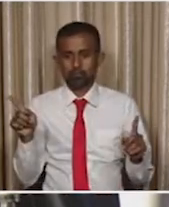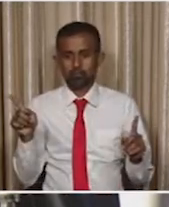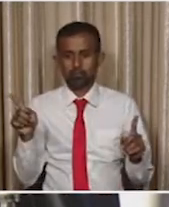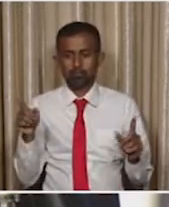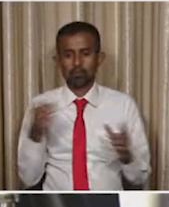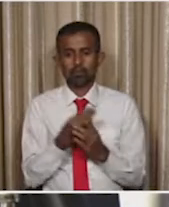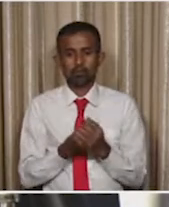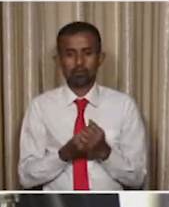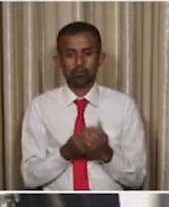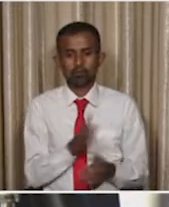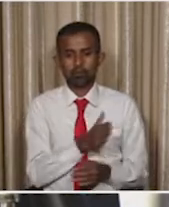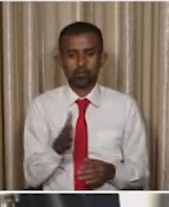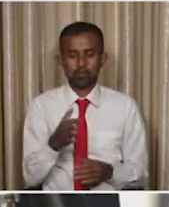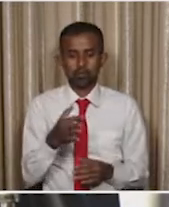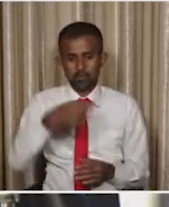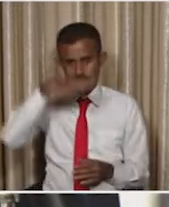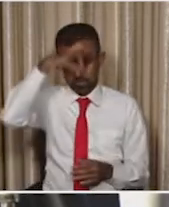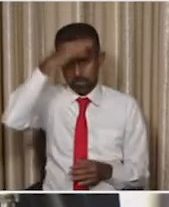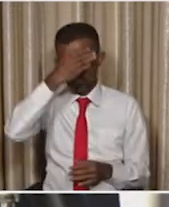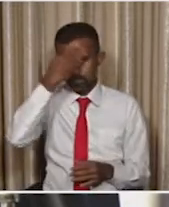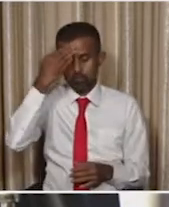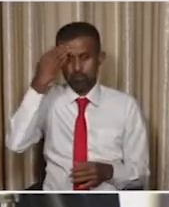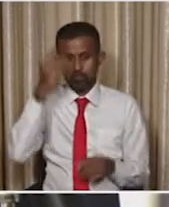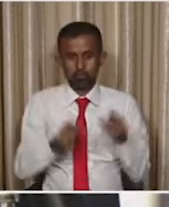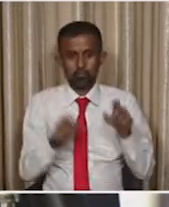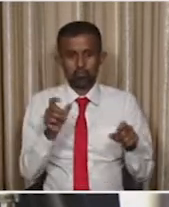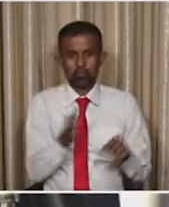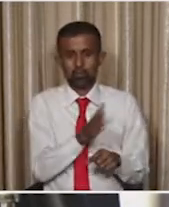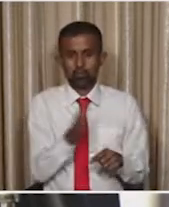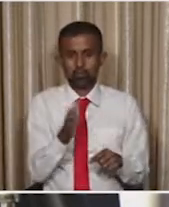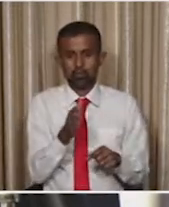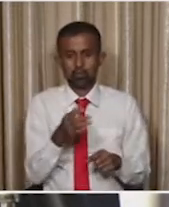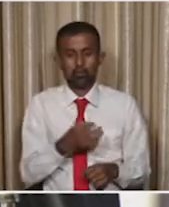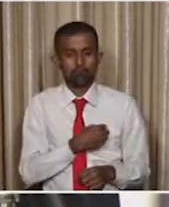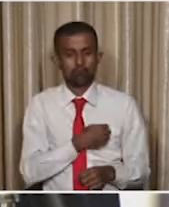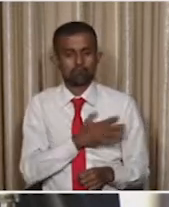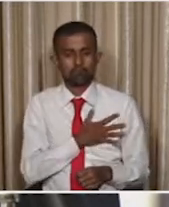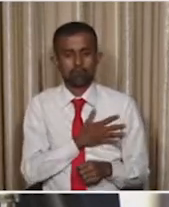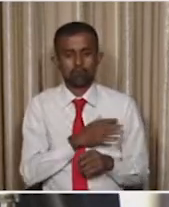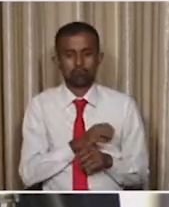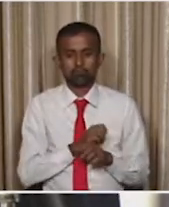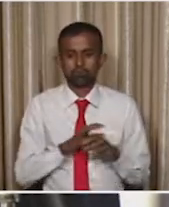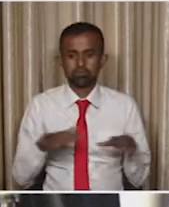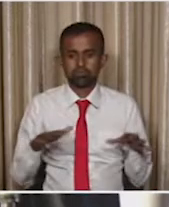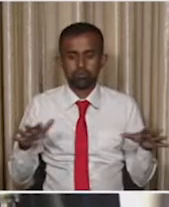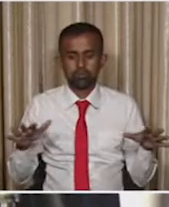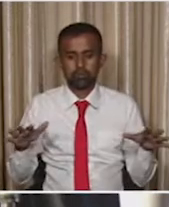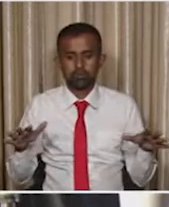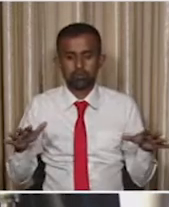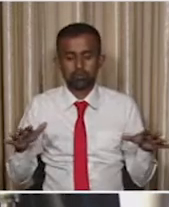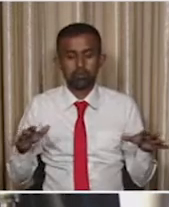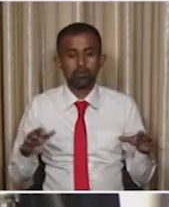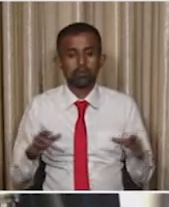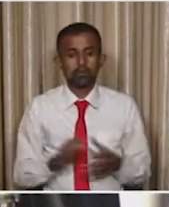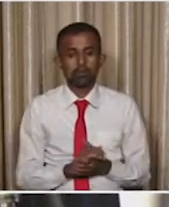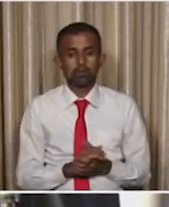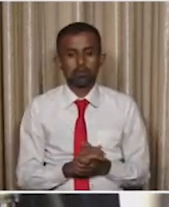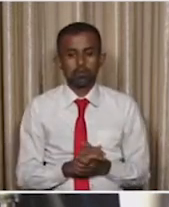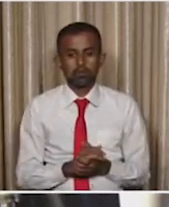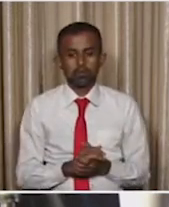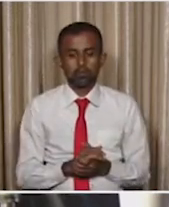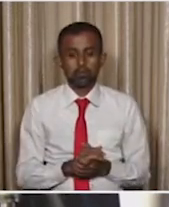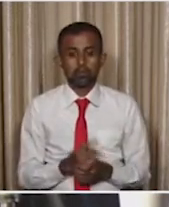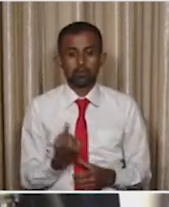தமிழ் சிங்கள மக்களுக்கு இடையிலே பகமையை வளர்த்து ஒரு இன அழிப்பு போருக்கு வித்திட்ட இந்த ஒற்றையாட்சி அரசியலமைப்பு இந்த நாட்டினுடைய